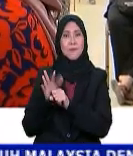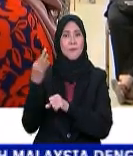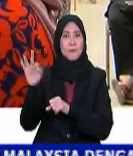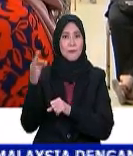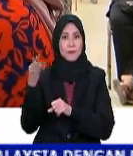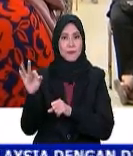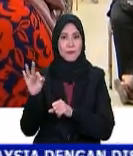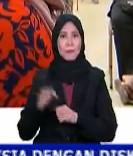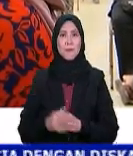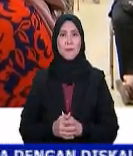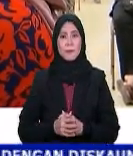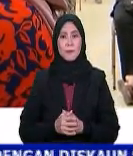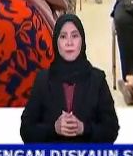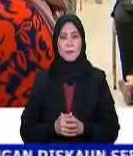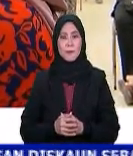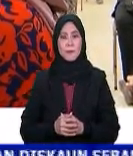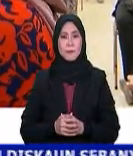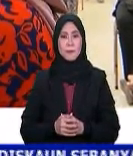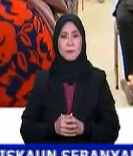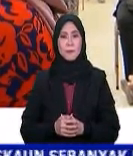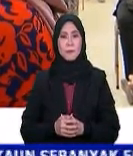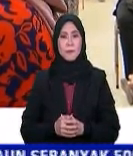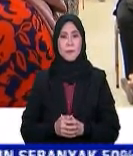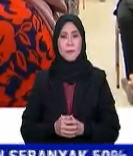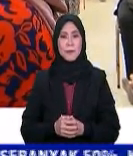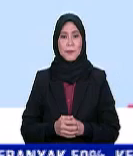pandemik COVID-19.